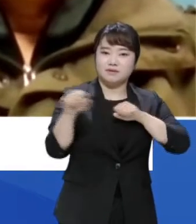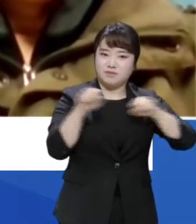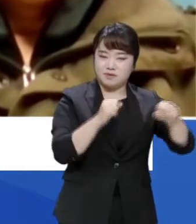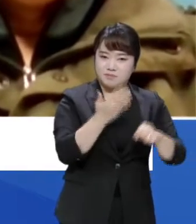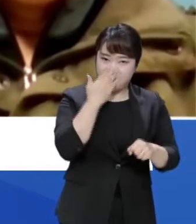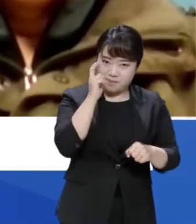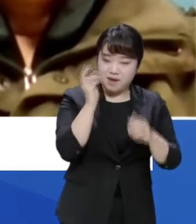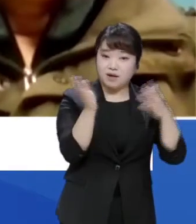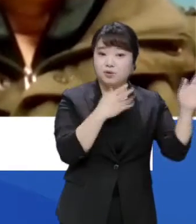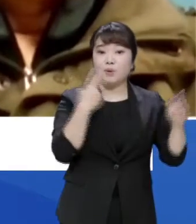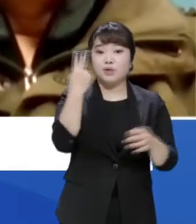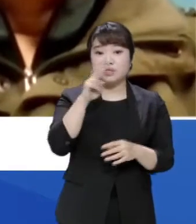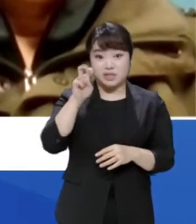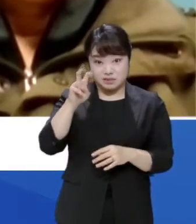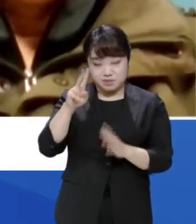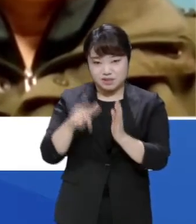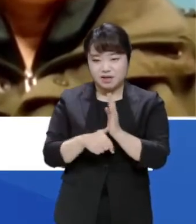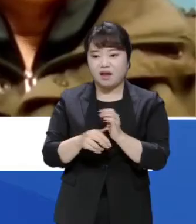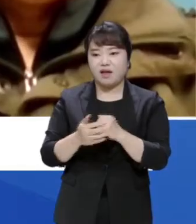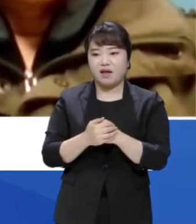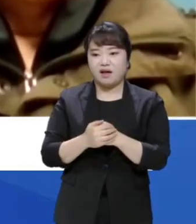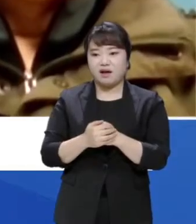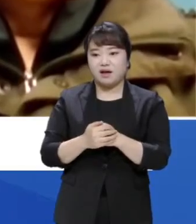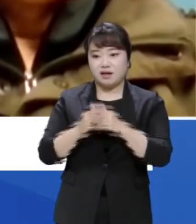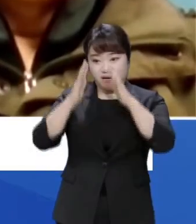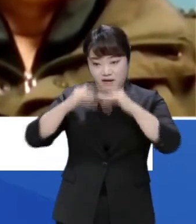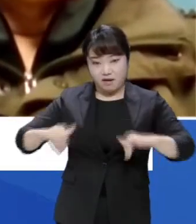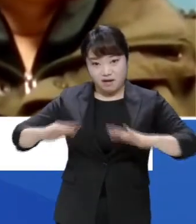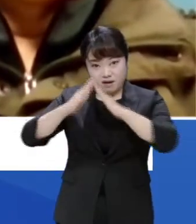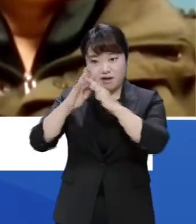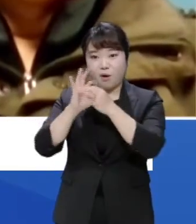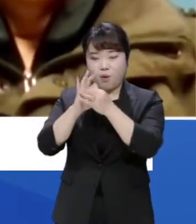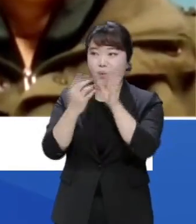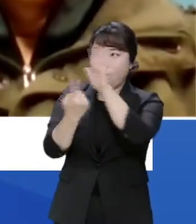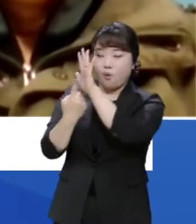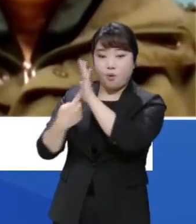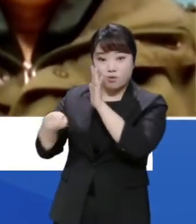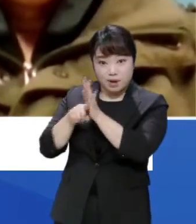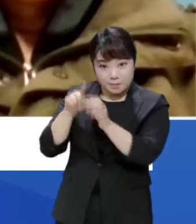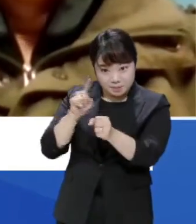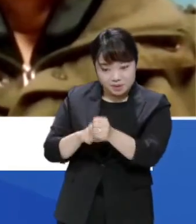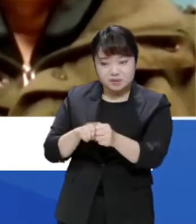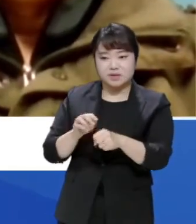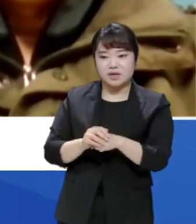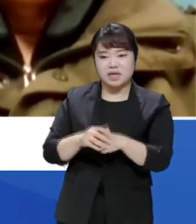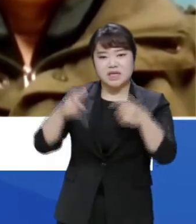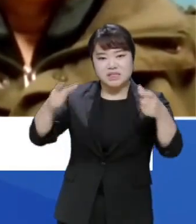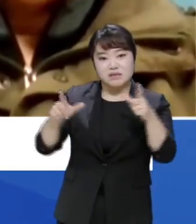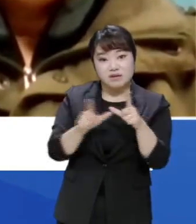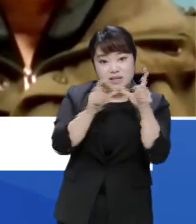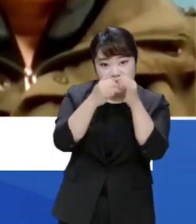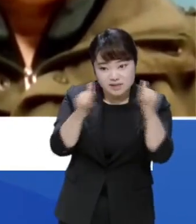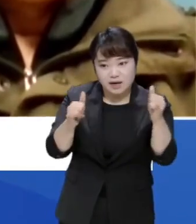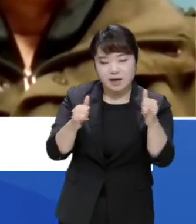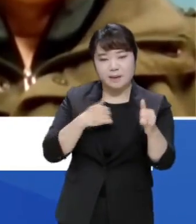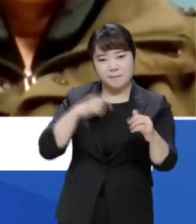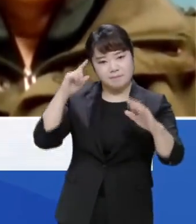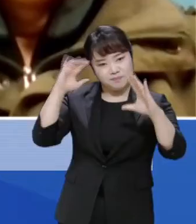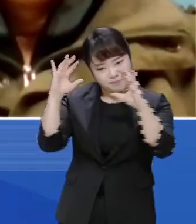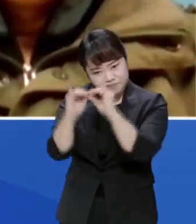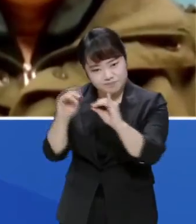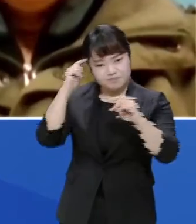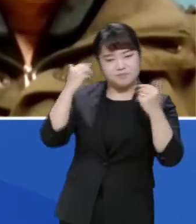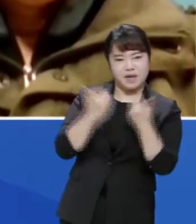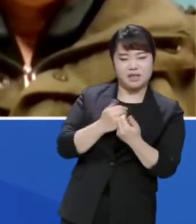그 2022년도 신속통합기획 재개발 그 공모를 위해서 지역 주민이 찬반으로